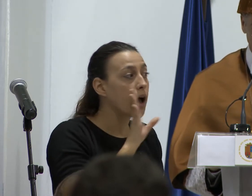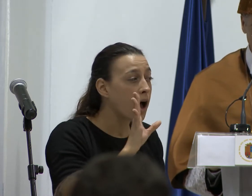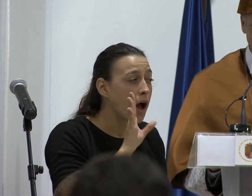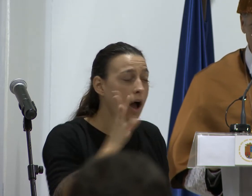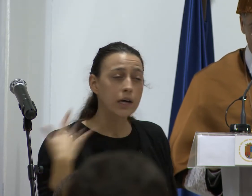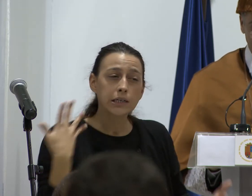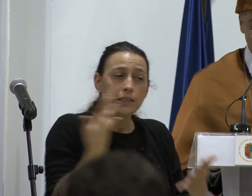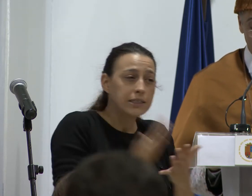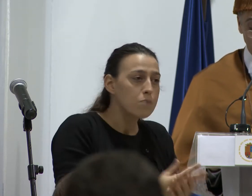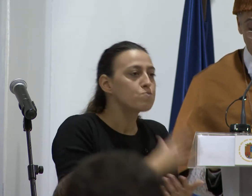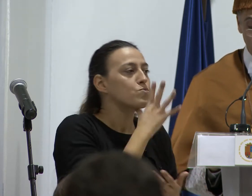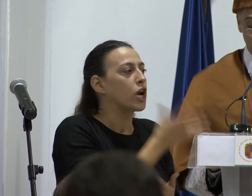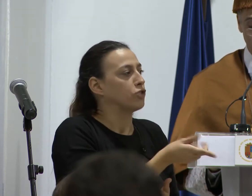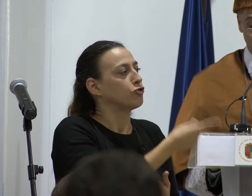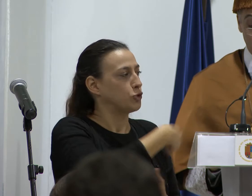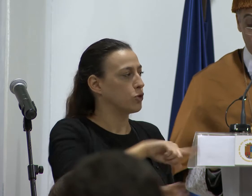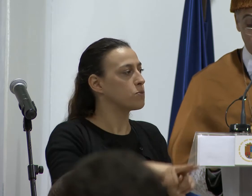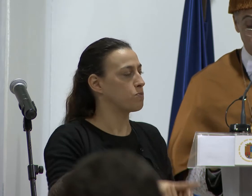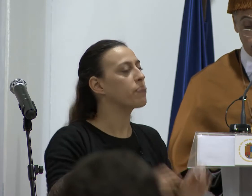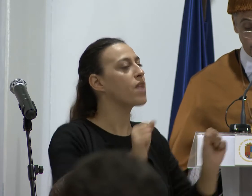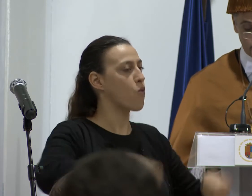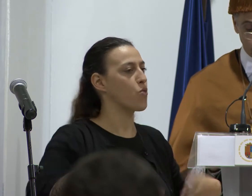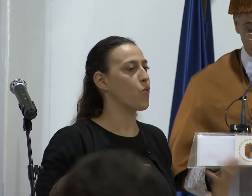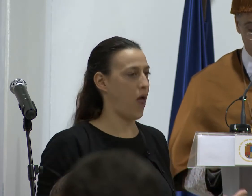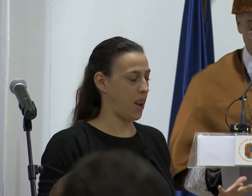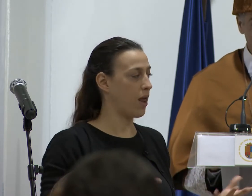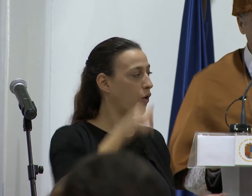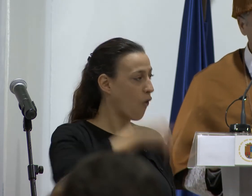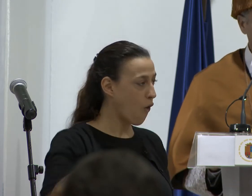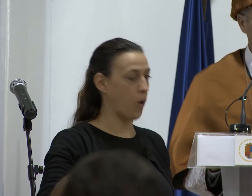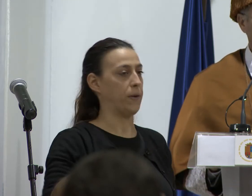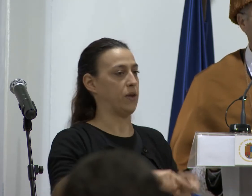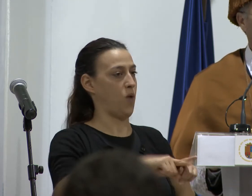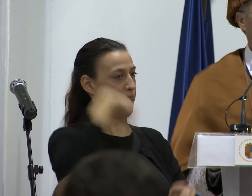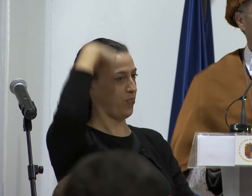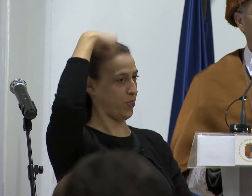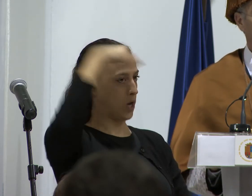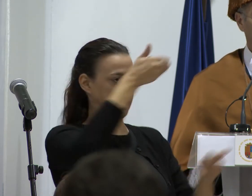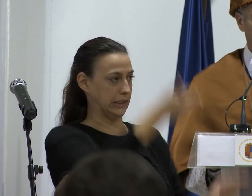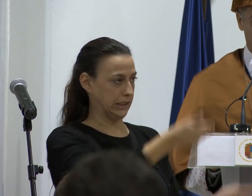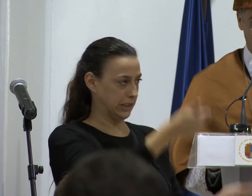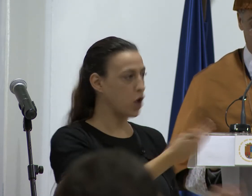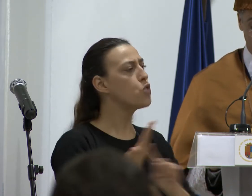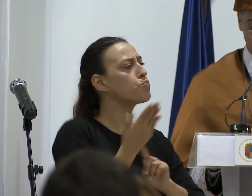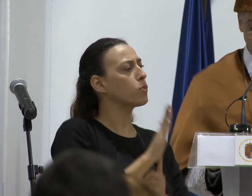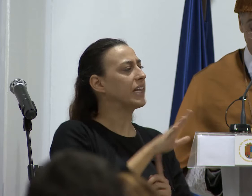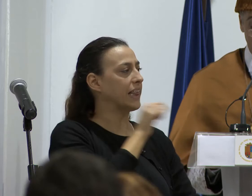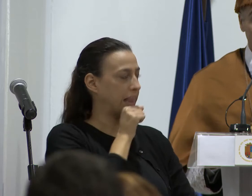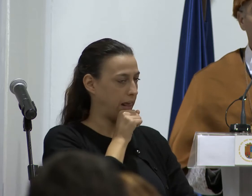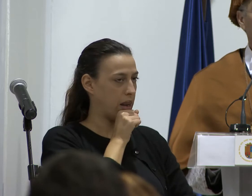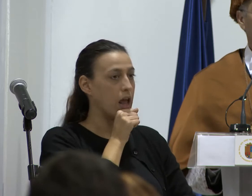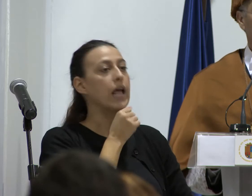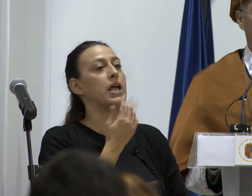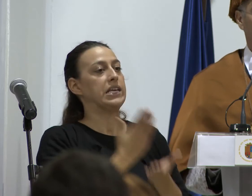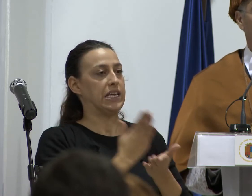estem convençuts que amb el seu nomenament com a doctor honoris causa, a proposta de l'Escola Politècnica Superior,